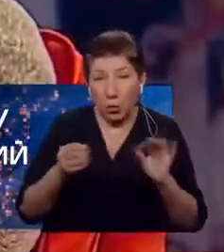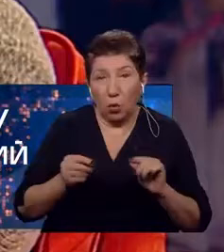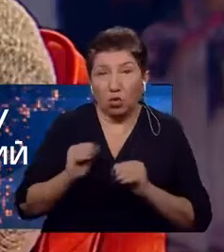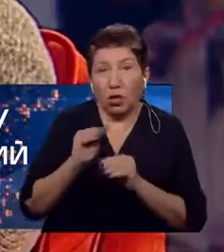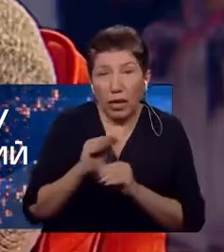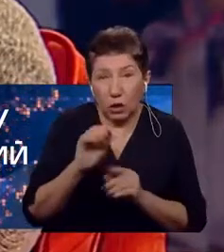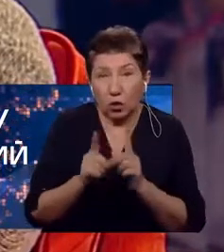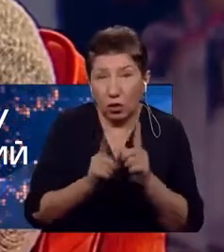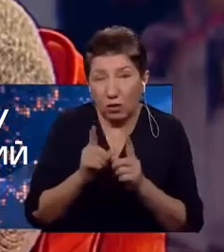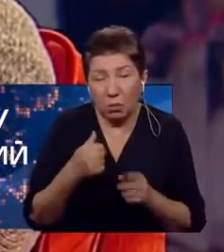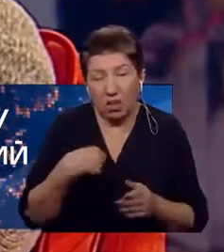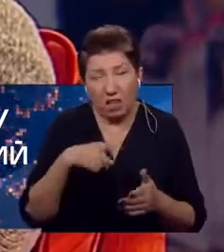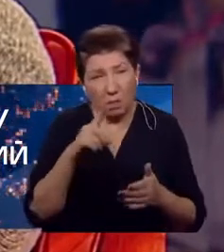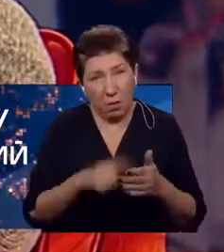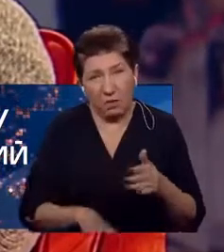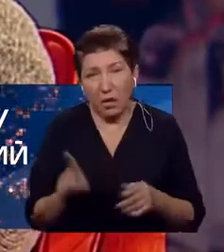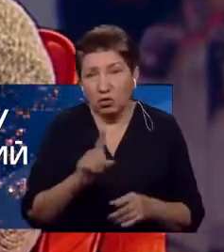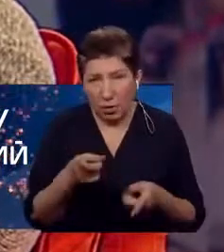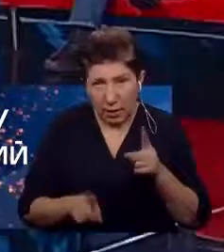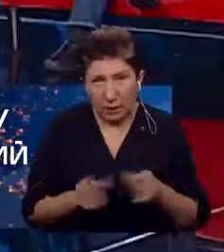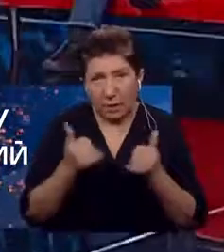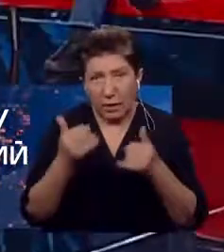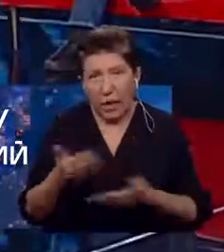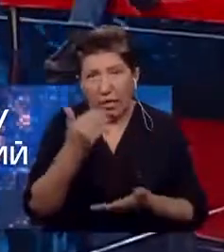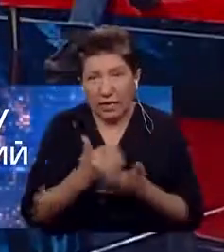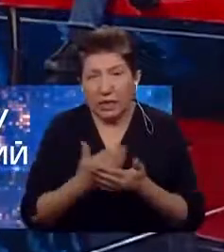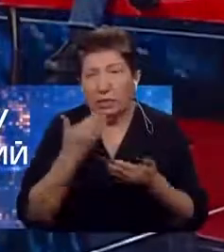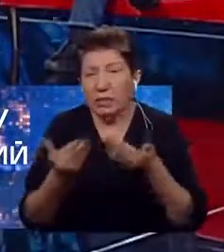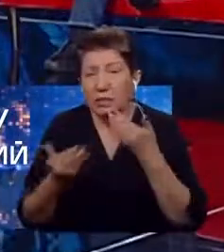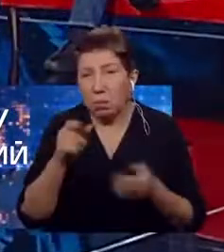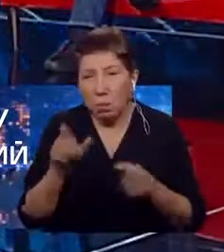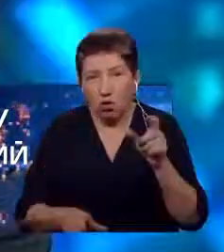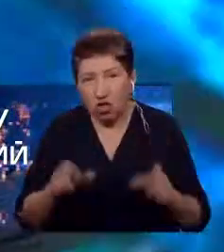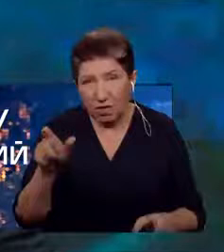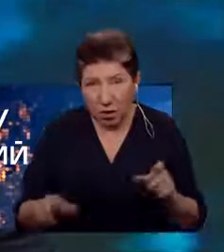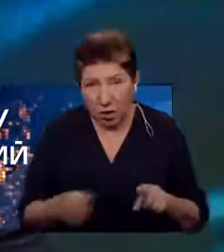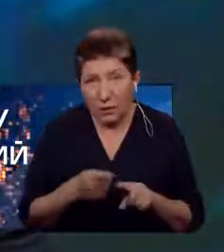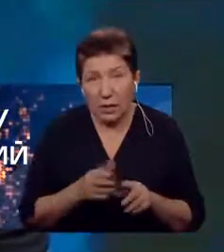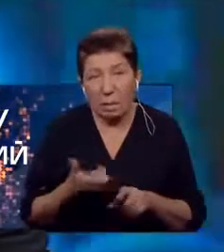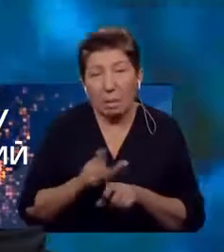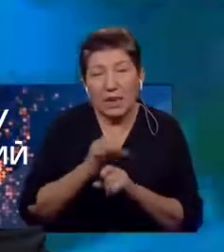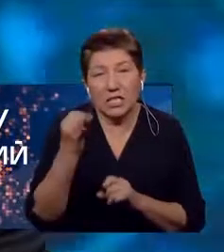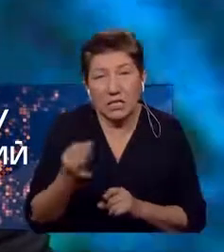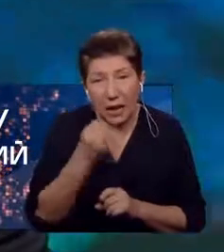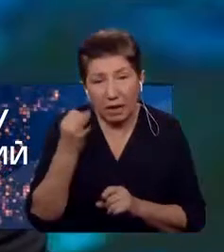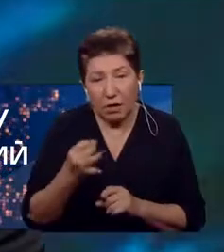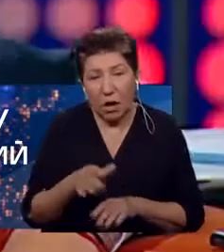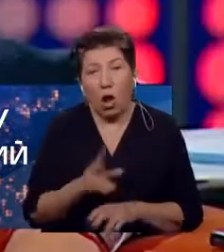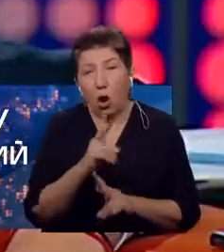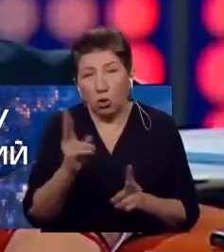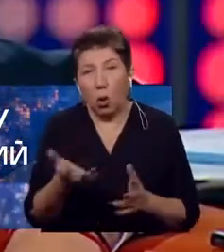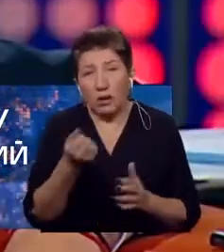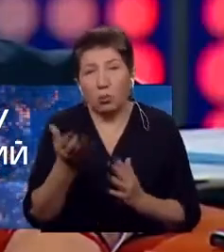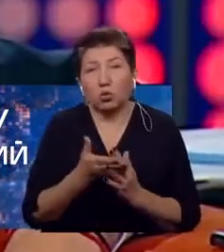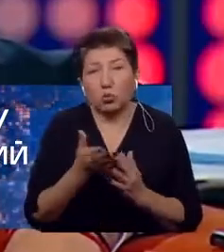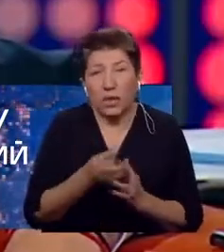реформи, то я впевнений, що насправді для кінцевого споживача вона є більш цікавою, того отримує субсидію,